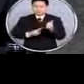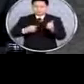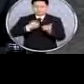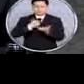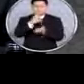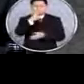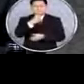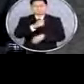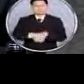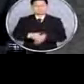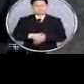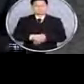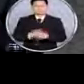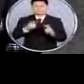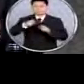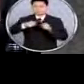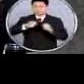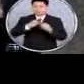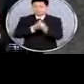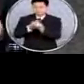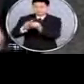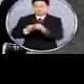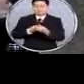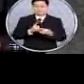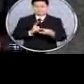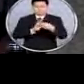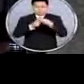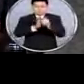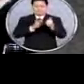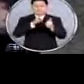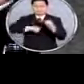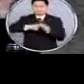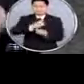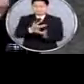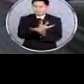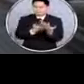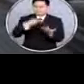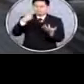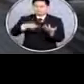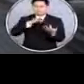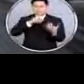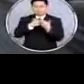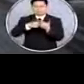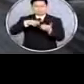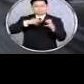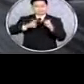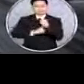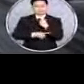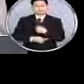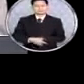些整体的这些做法上面，关键在执行力、协调力和通过适当的立法。